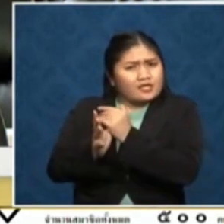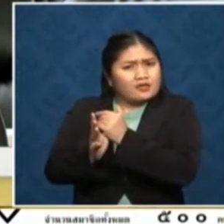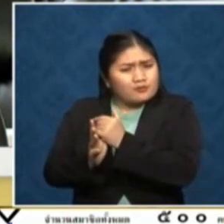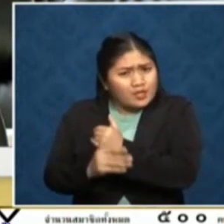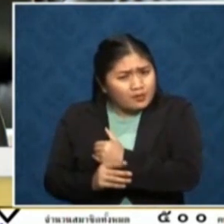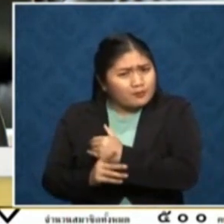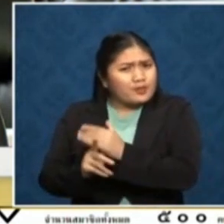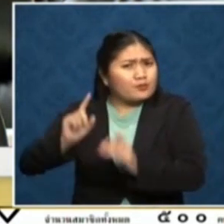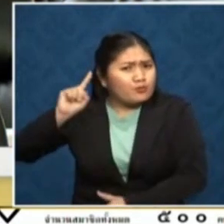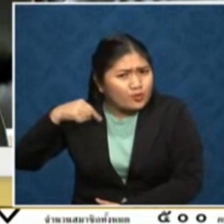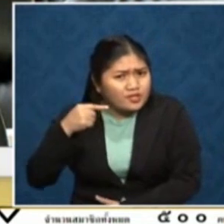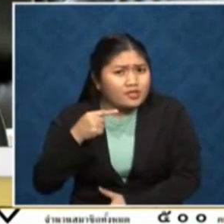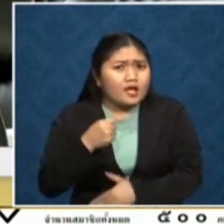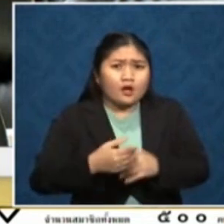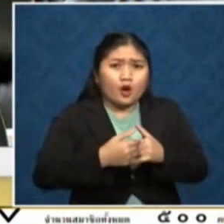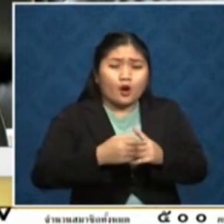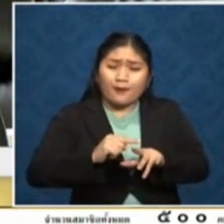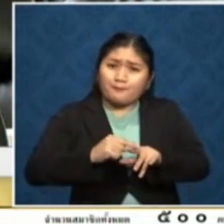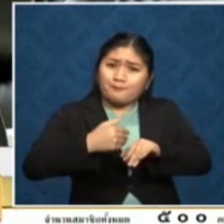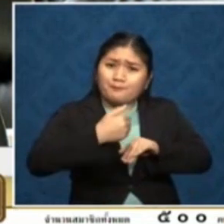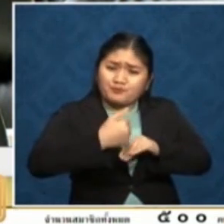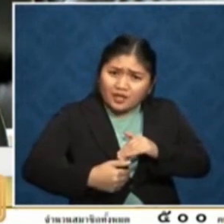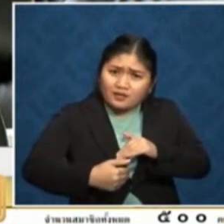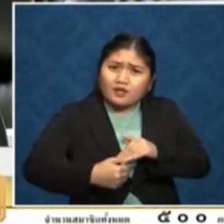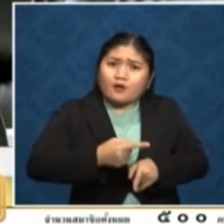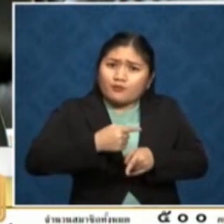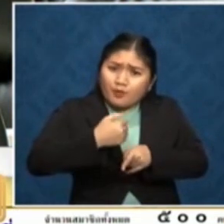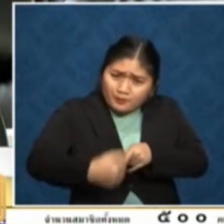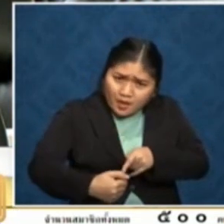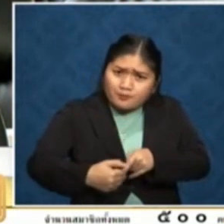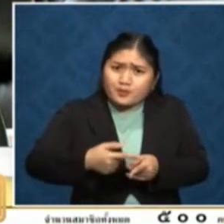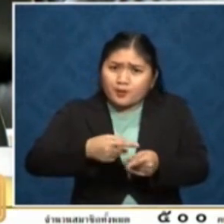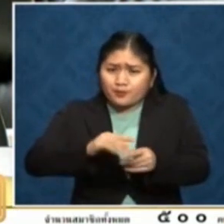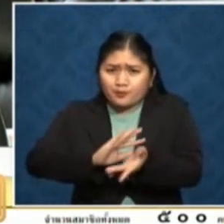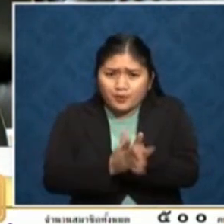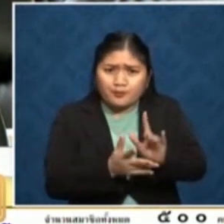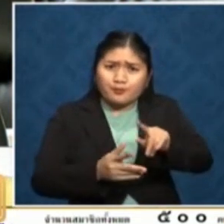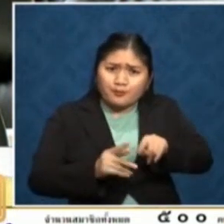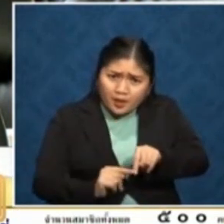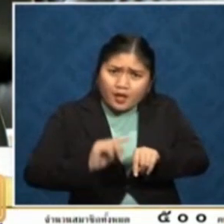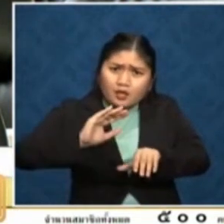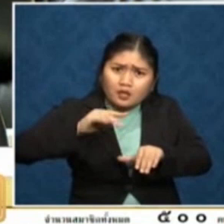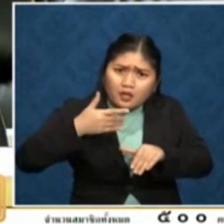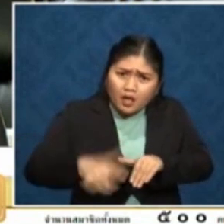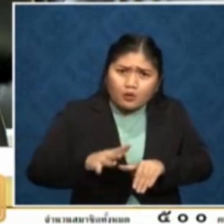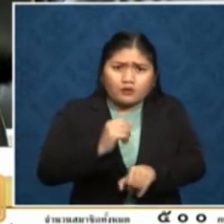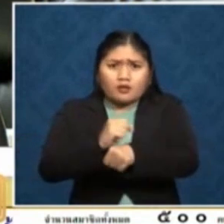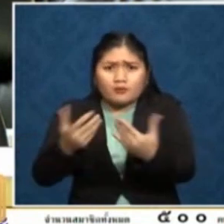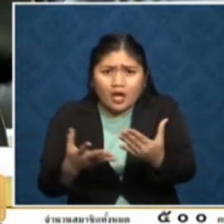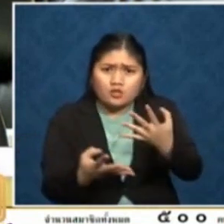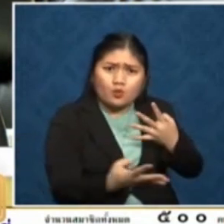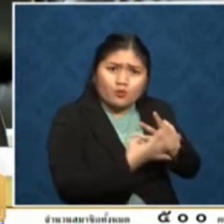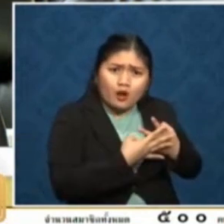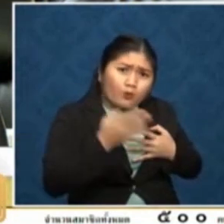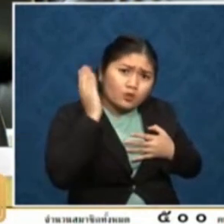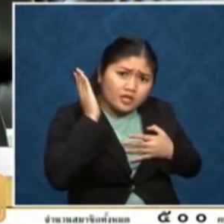ศมีเพศกำเนิดเป็นหญิงและเป็นผู้ได้รับการผ่าตัดเปลี่ยนอวัยวะเพศแล้วจะทำยังไงและกรม